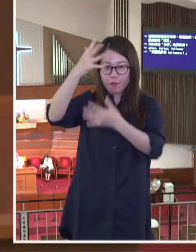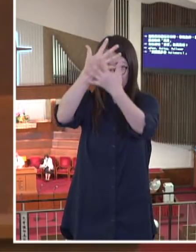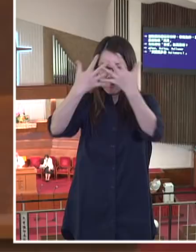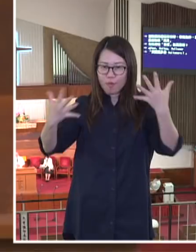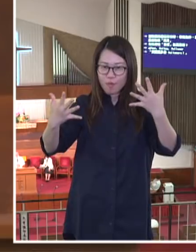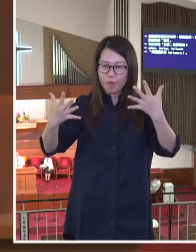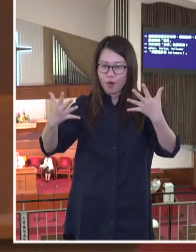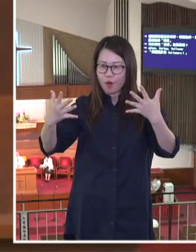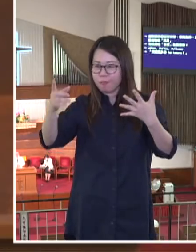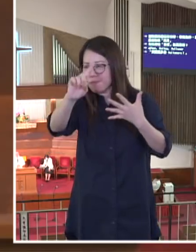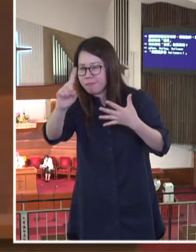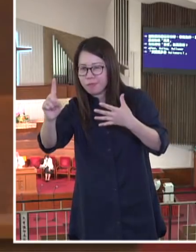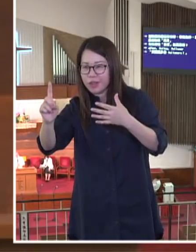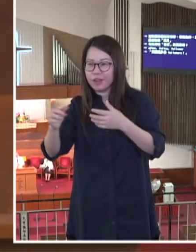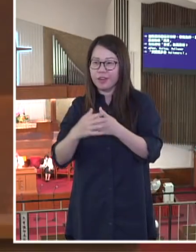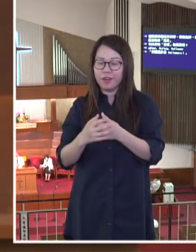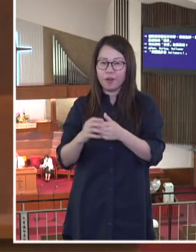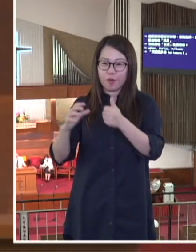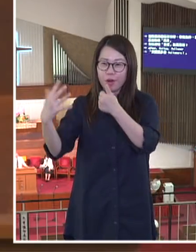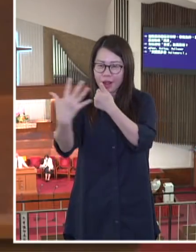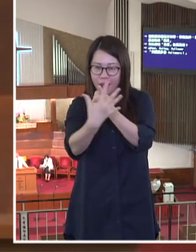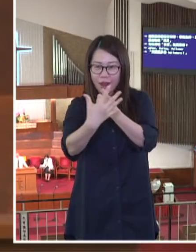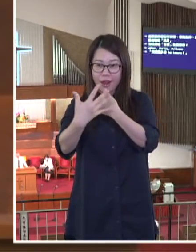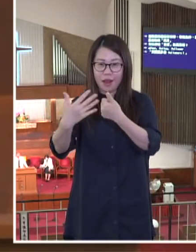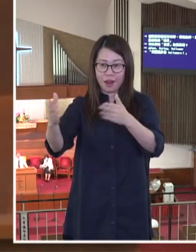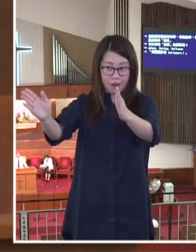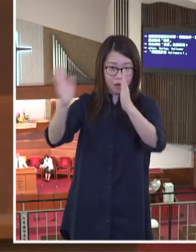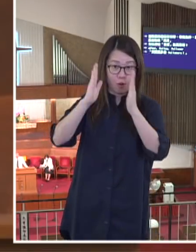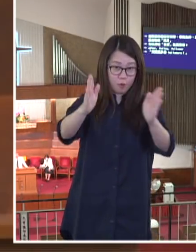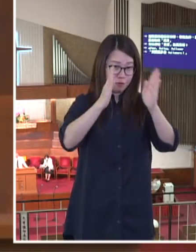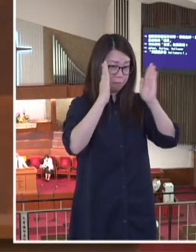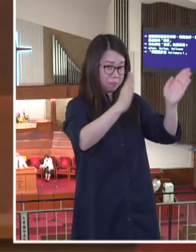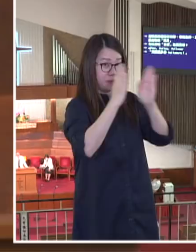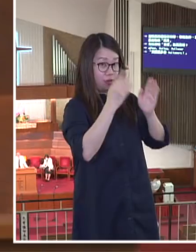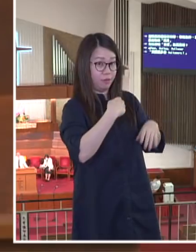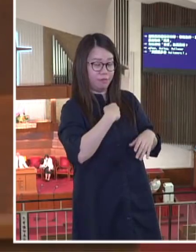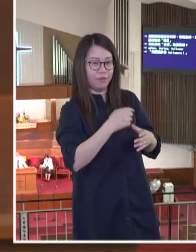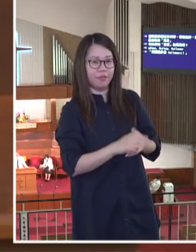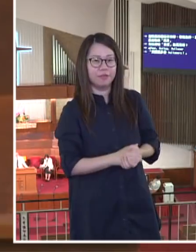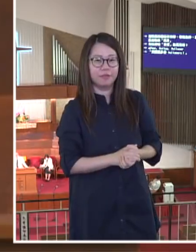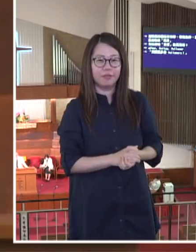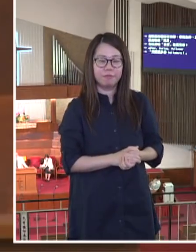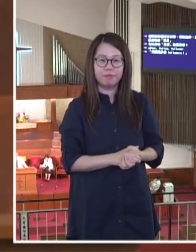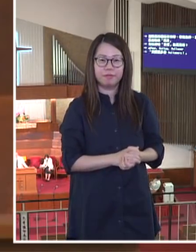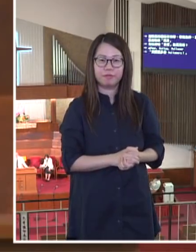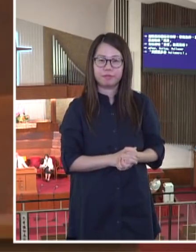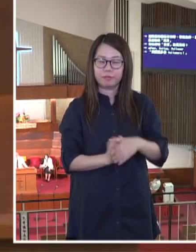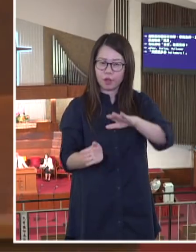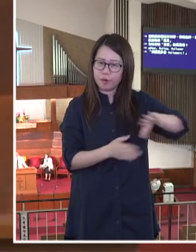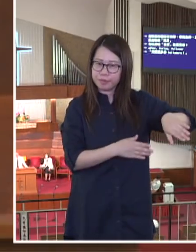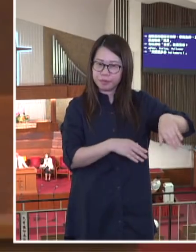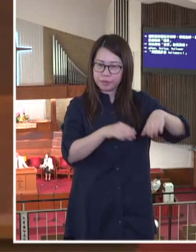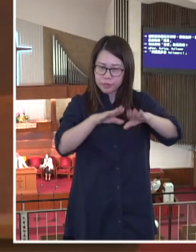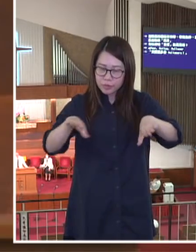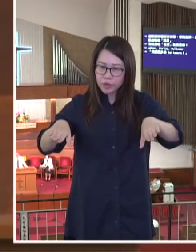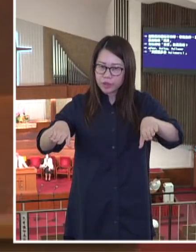有個我都有覺得幾有興趣，可能大家都有聽過嗬，即係其實依家咧啲小朋友咧講緊一個叫作